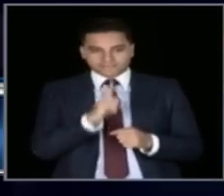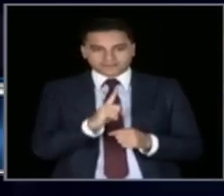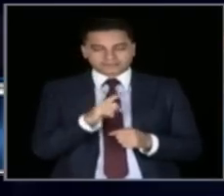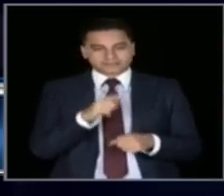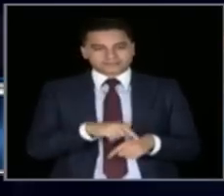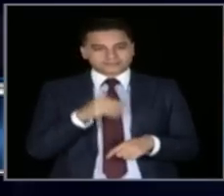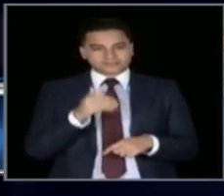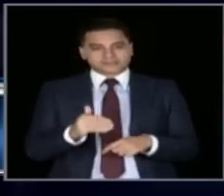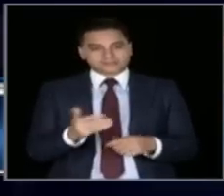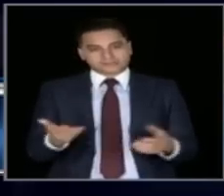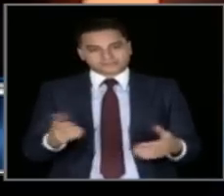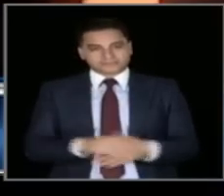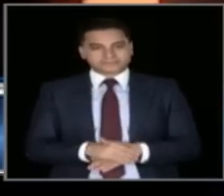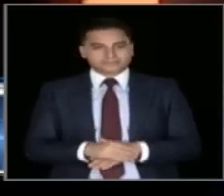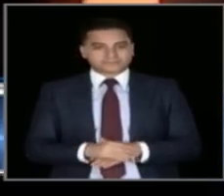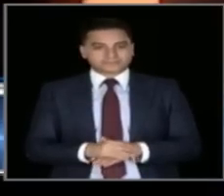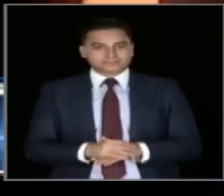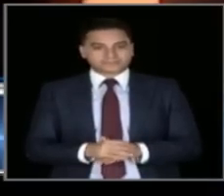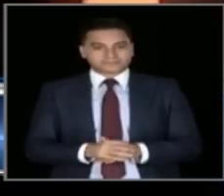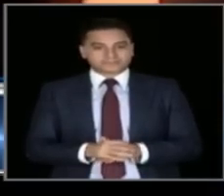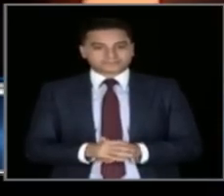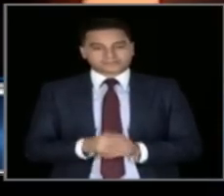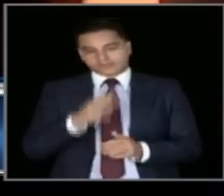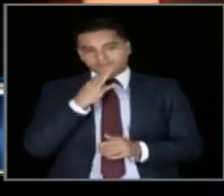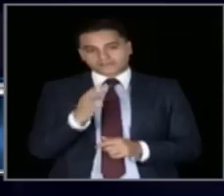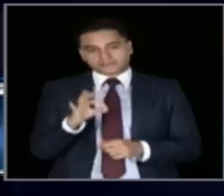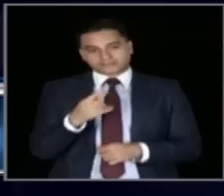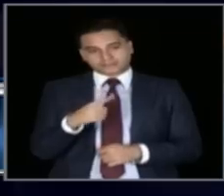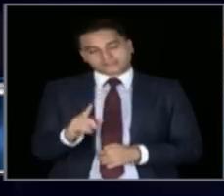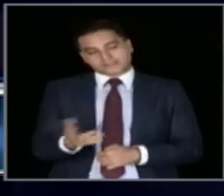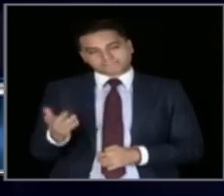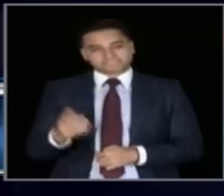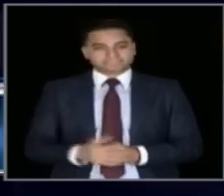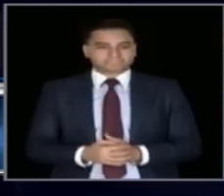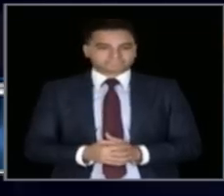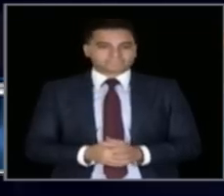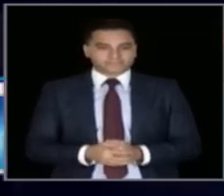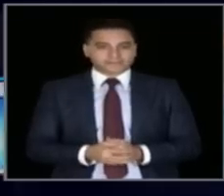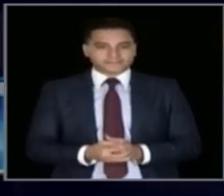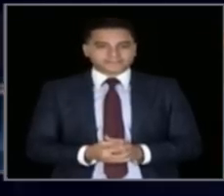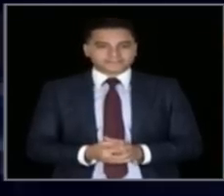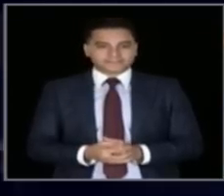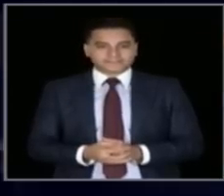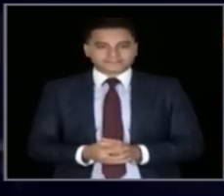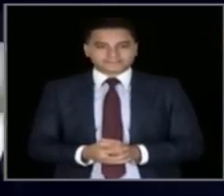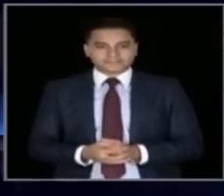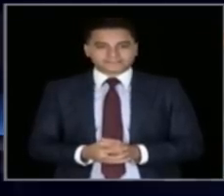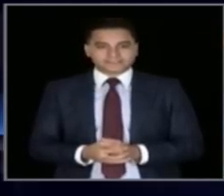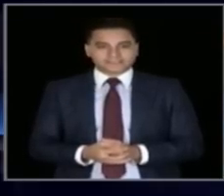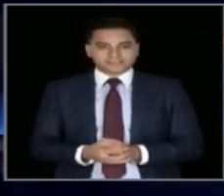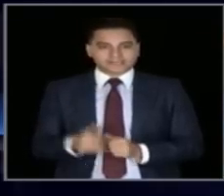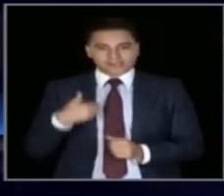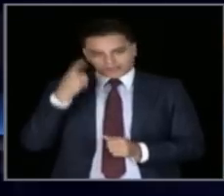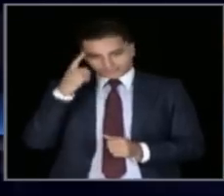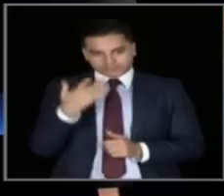ولكن ما دستش على البصر، هي فعلا اللغة الفرنسية. أنا عرفت